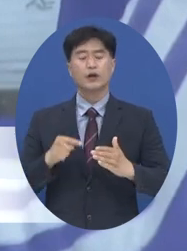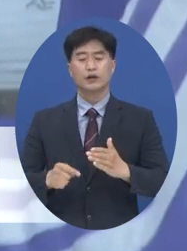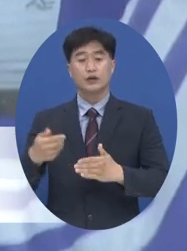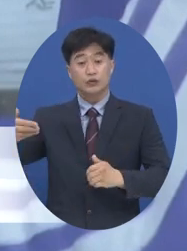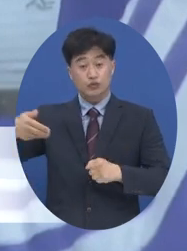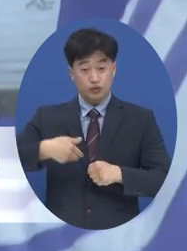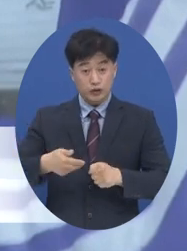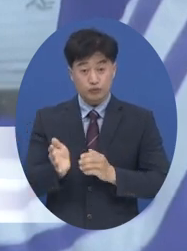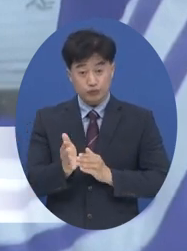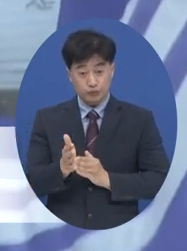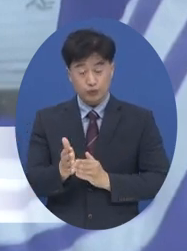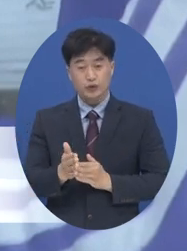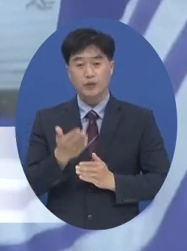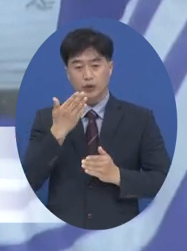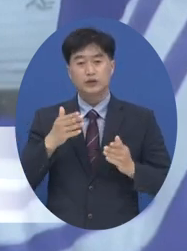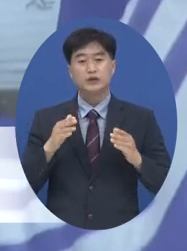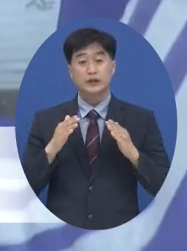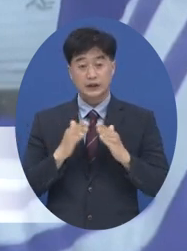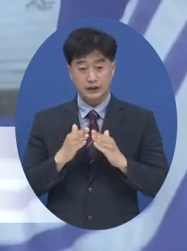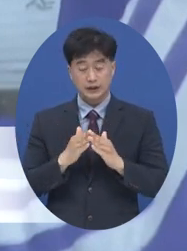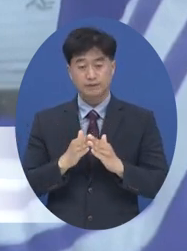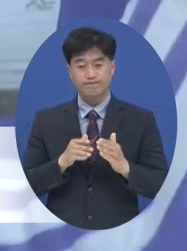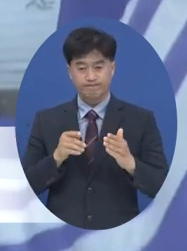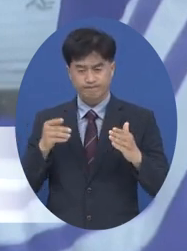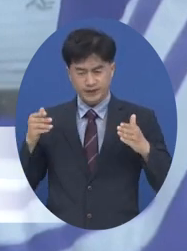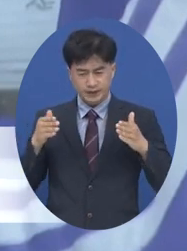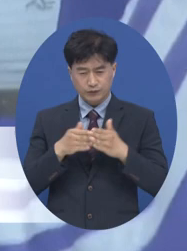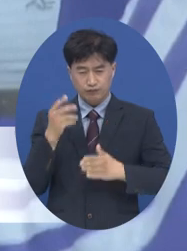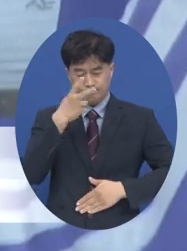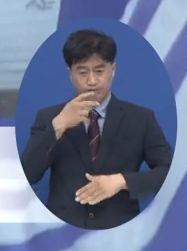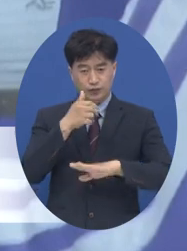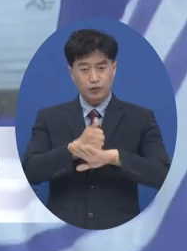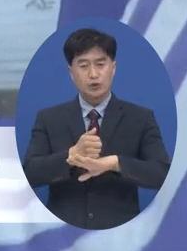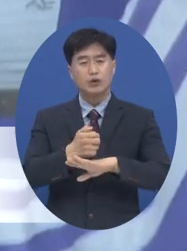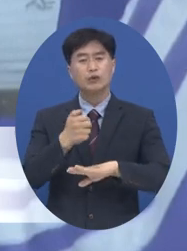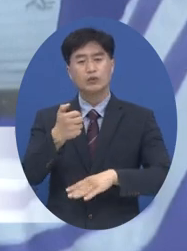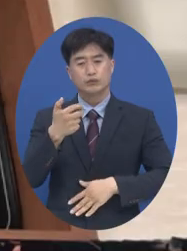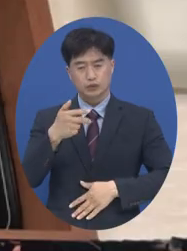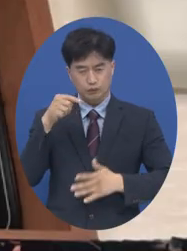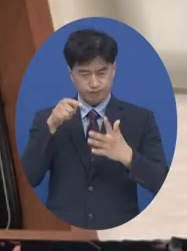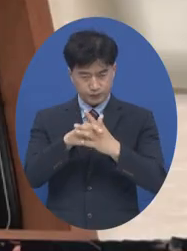도내 수입 수산물 음식점을 집중 수사해 57곳을 적발했습니다.